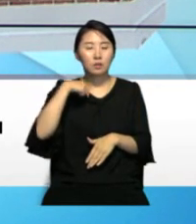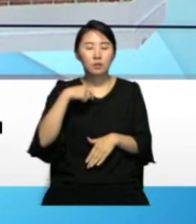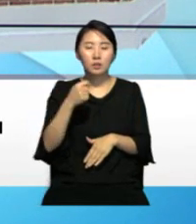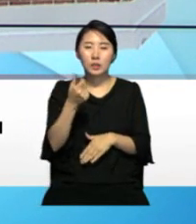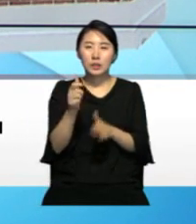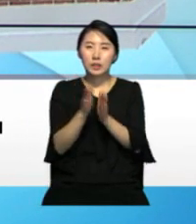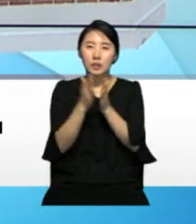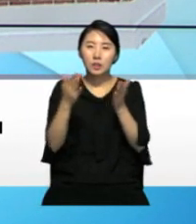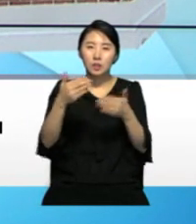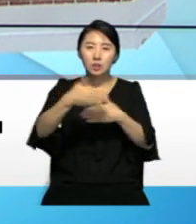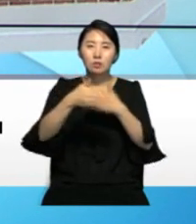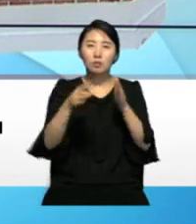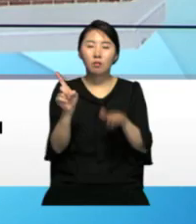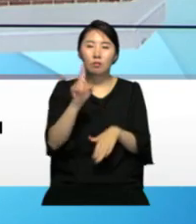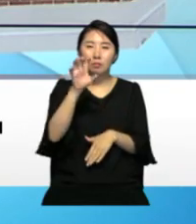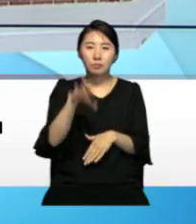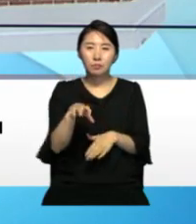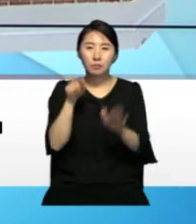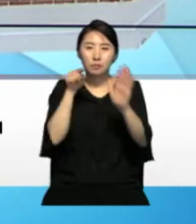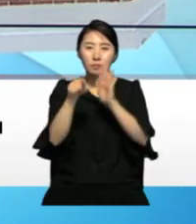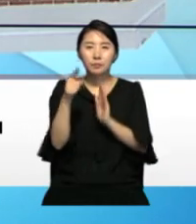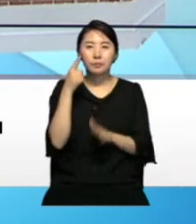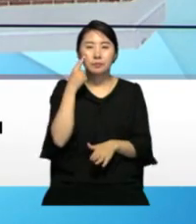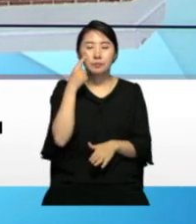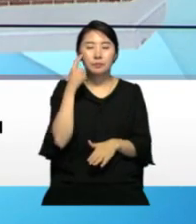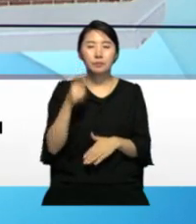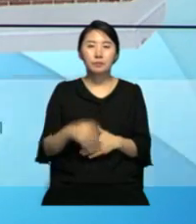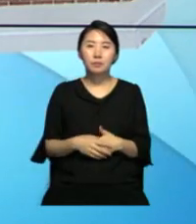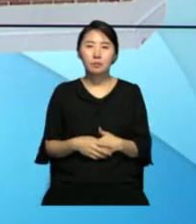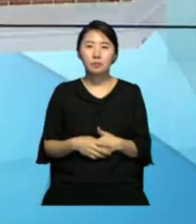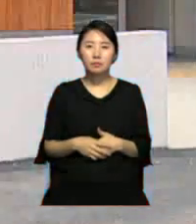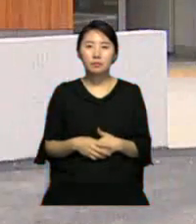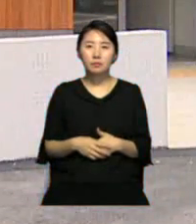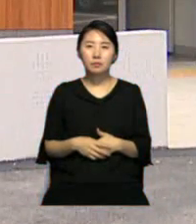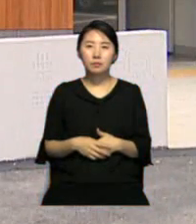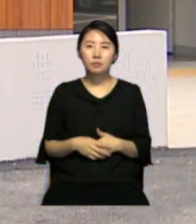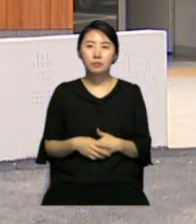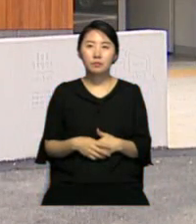이 작은 도서관, 어떤 곳인지 박선화 기자가 소개합니다.